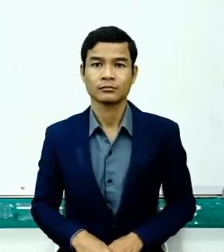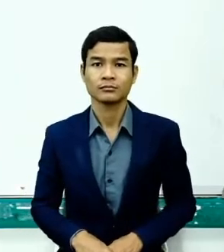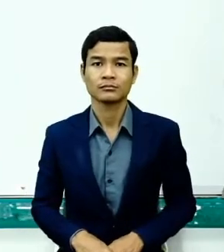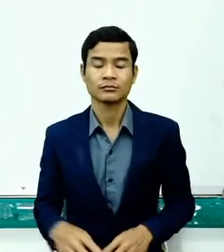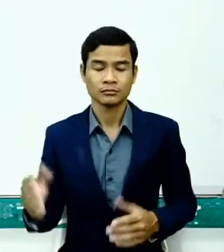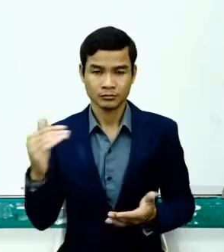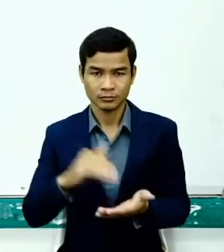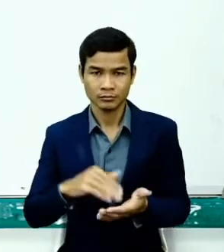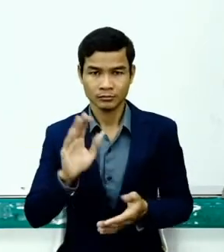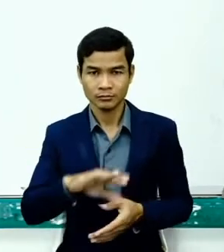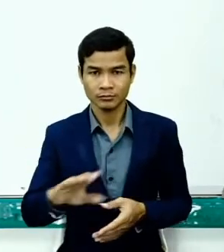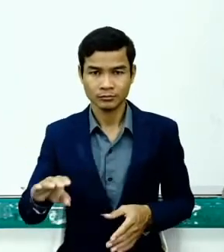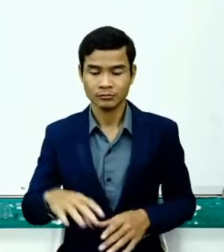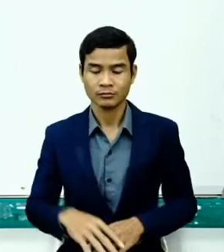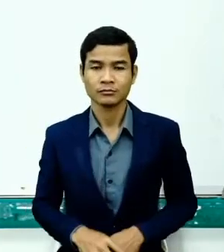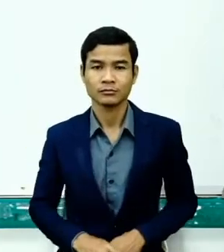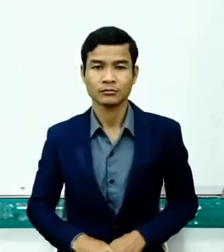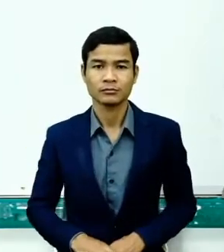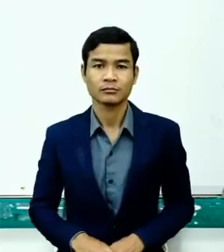ម្ដងទៀតកូន